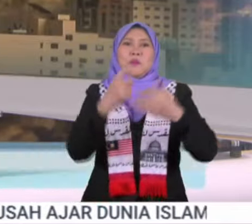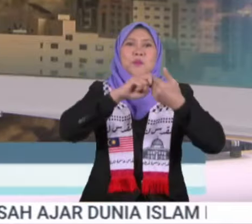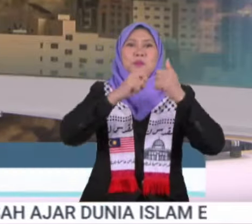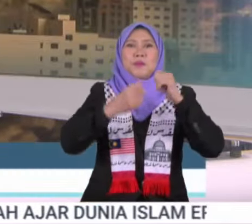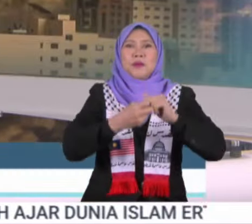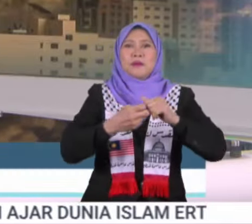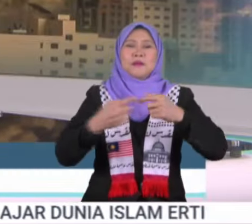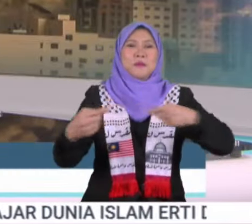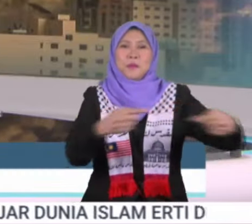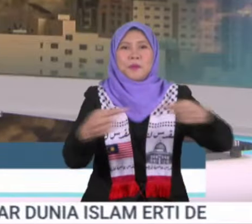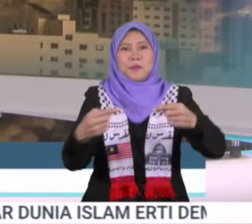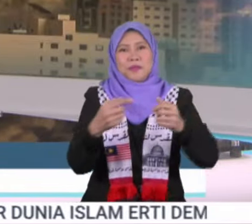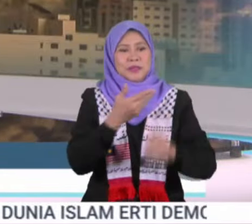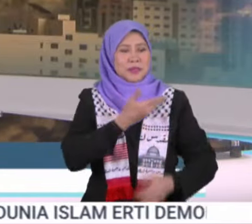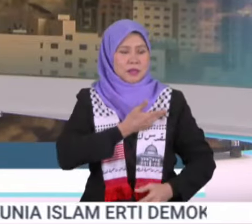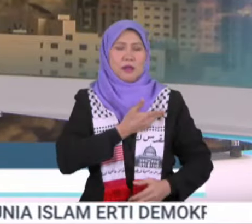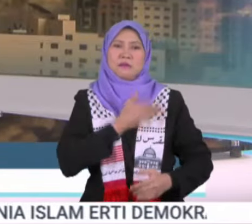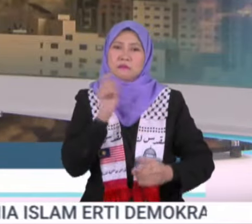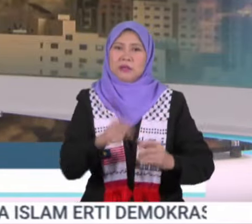Gaza.